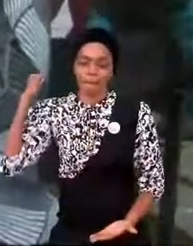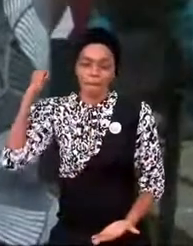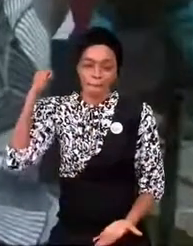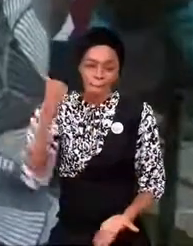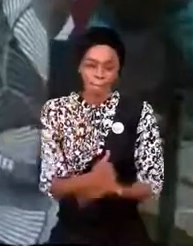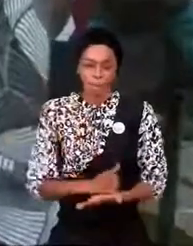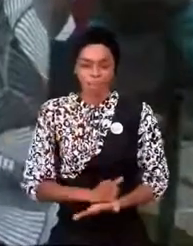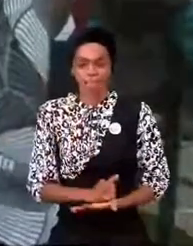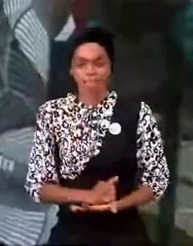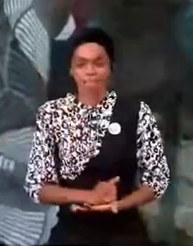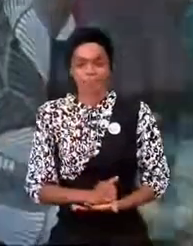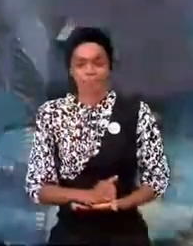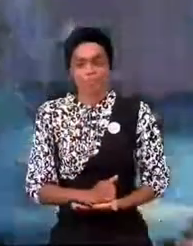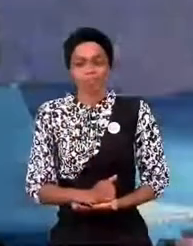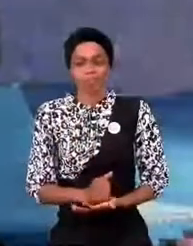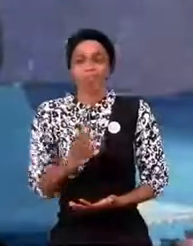Hébreux 2,